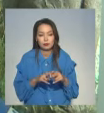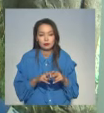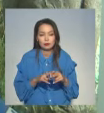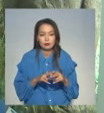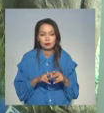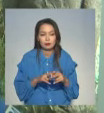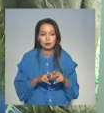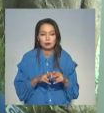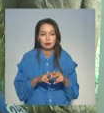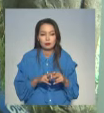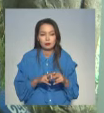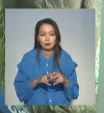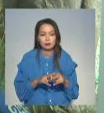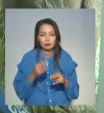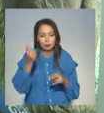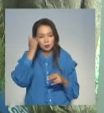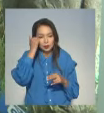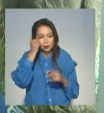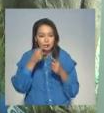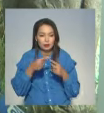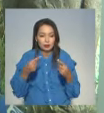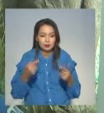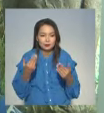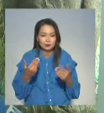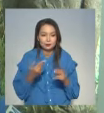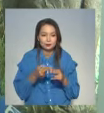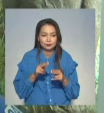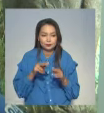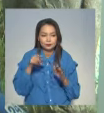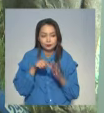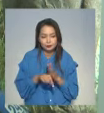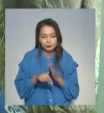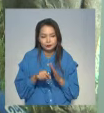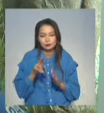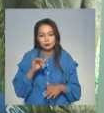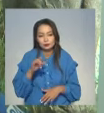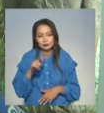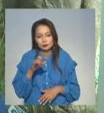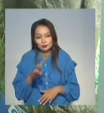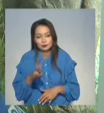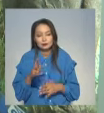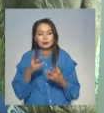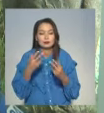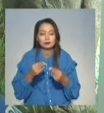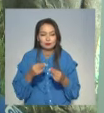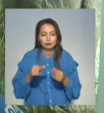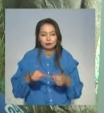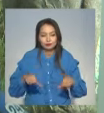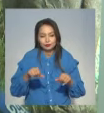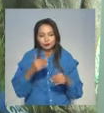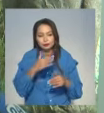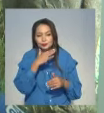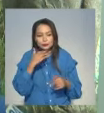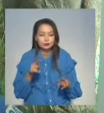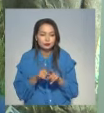занимают на территории памятника вот места. Например, есть святилища, есть курганы, есть канделевидные сооружения, ну и многие